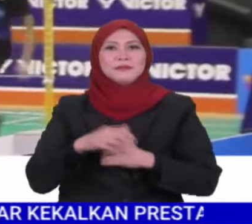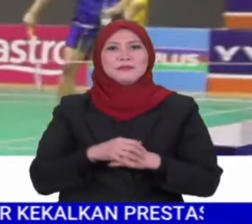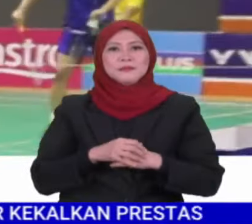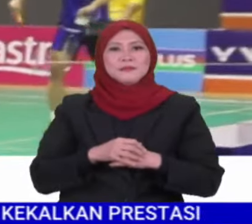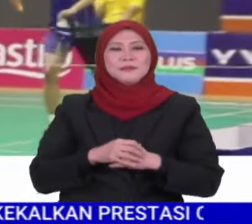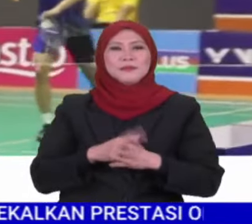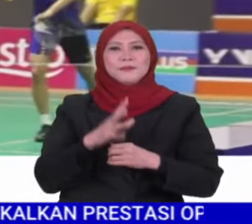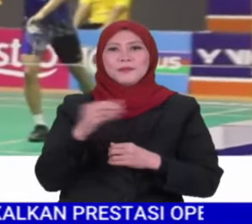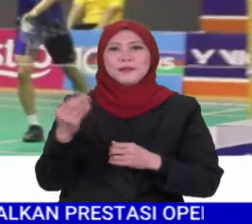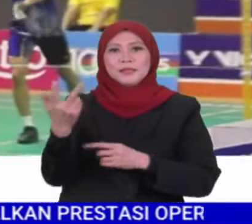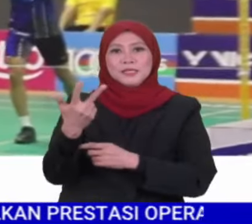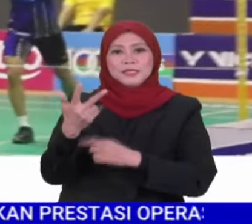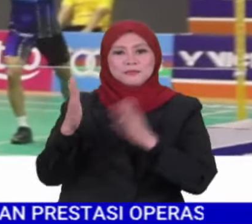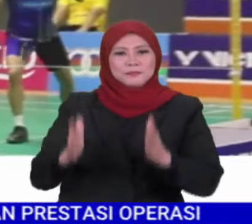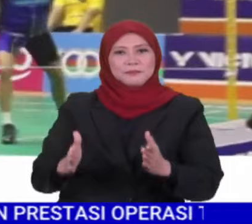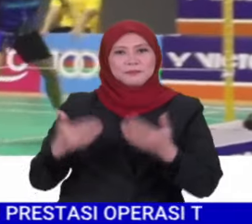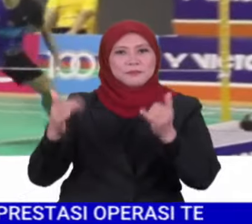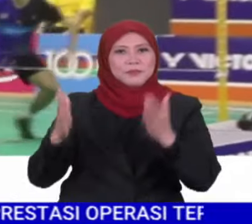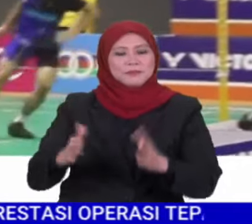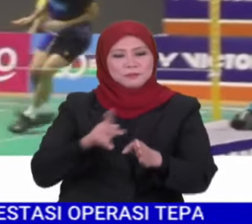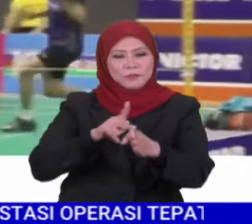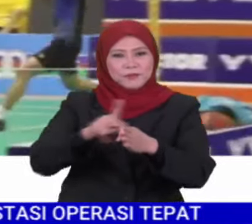danji 13